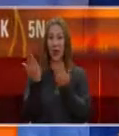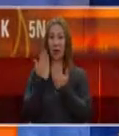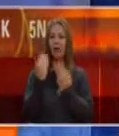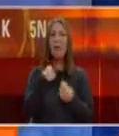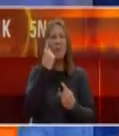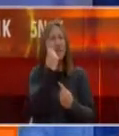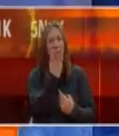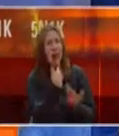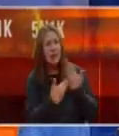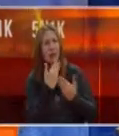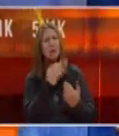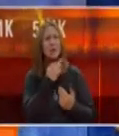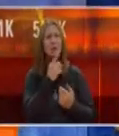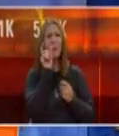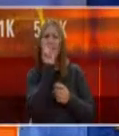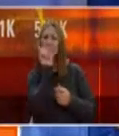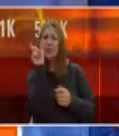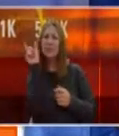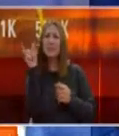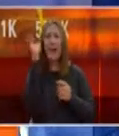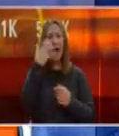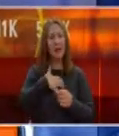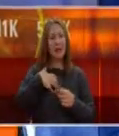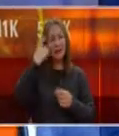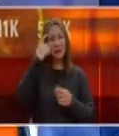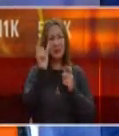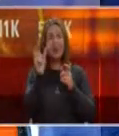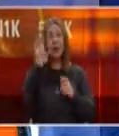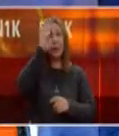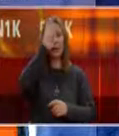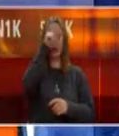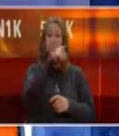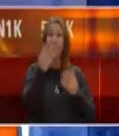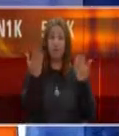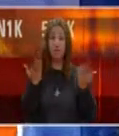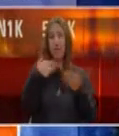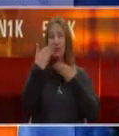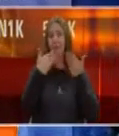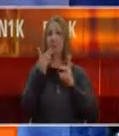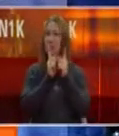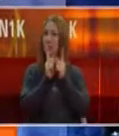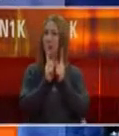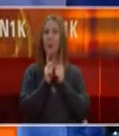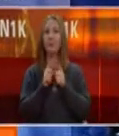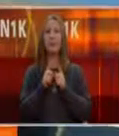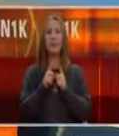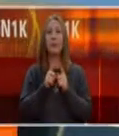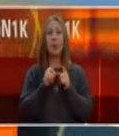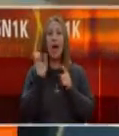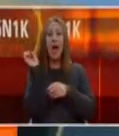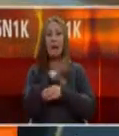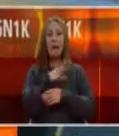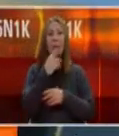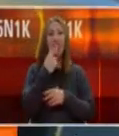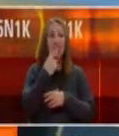Nedir? Bir iki tanesini başlık verirseniz sevinirim. Yaptığınız İstanbul'dan tabii ki onları anlatayım kısaca. Atık pil,